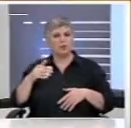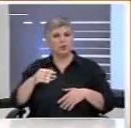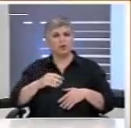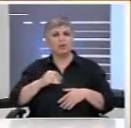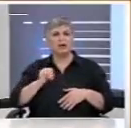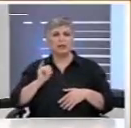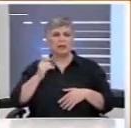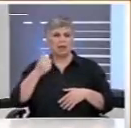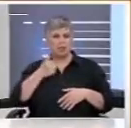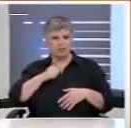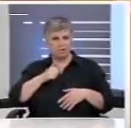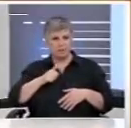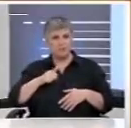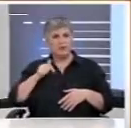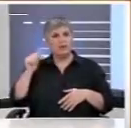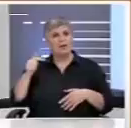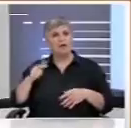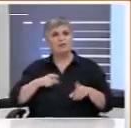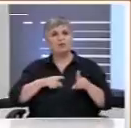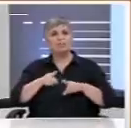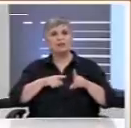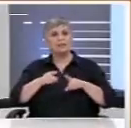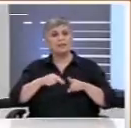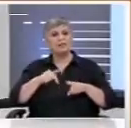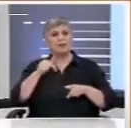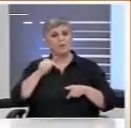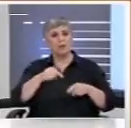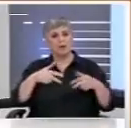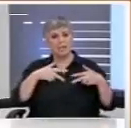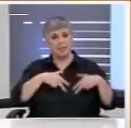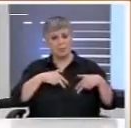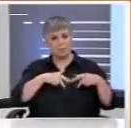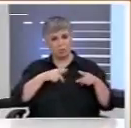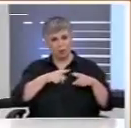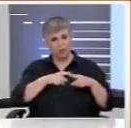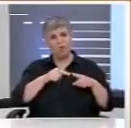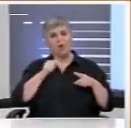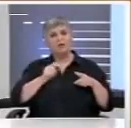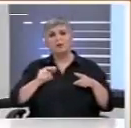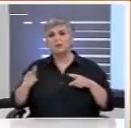Λόρδο Πορφούμο, και με τον Σοβιετικό, κάποιον που δούλευε στη Σοβιετική